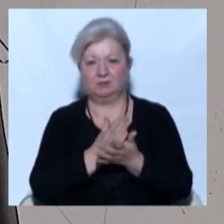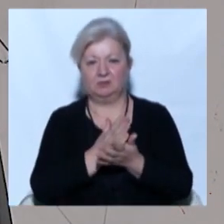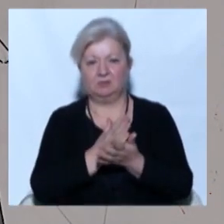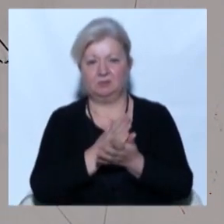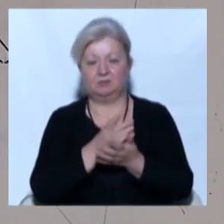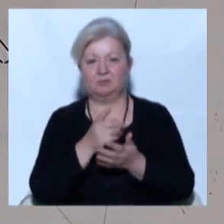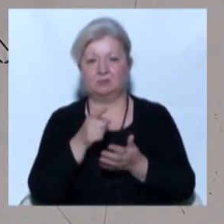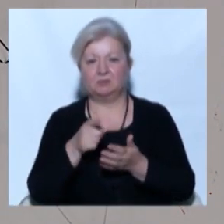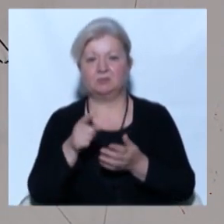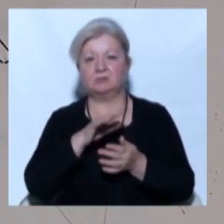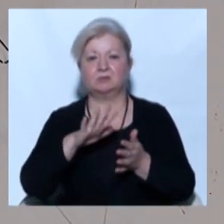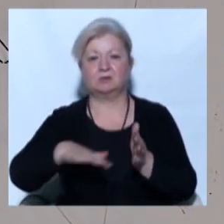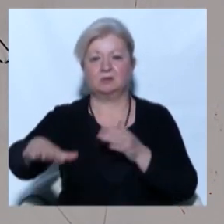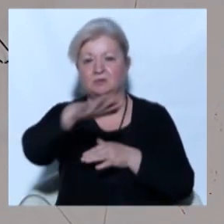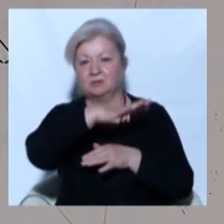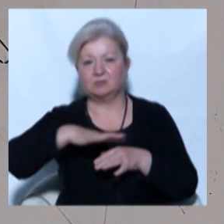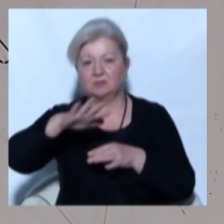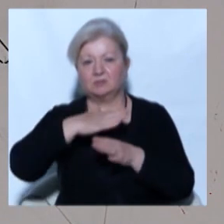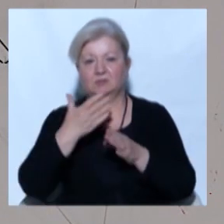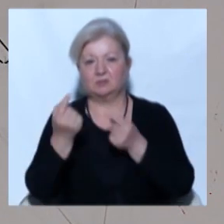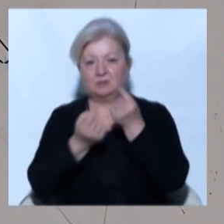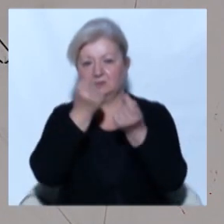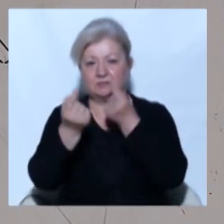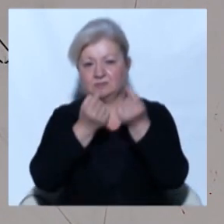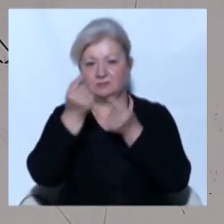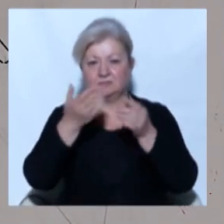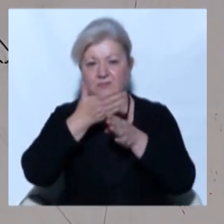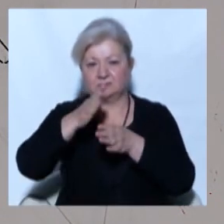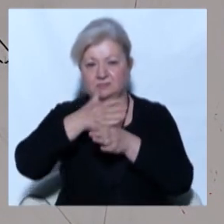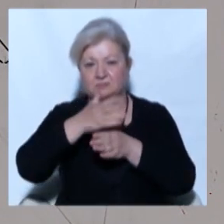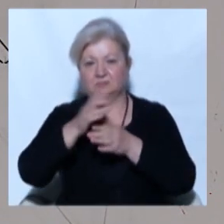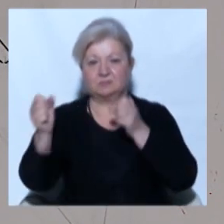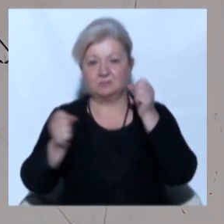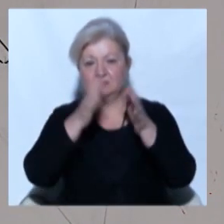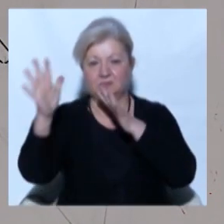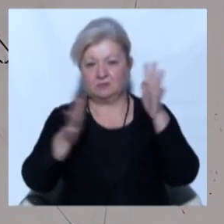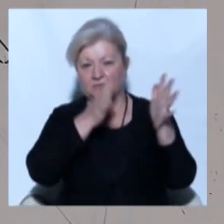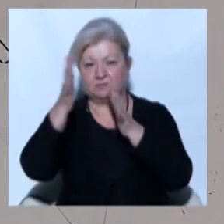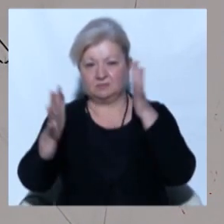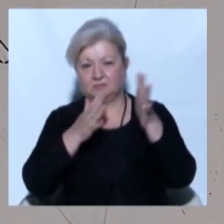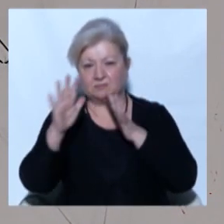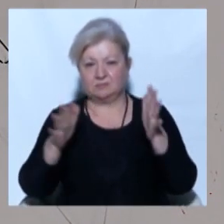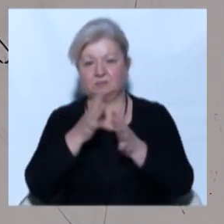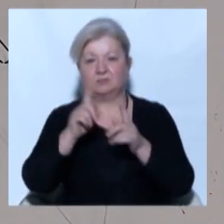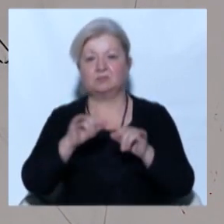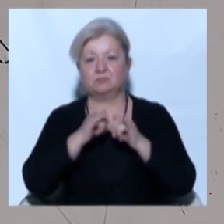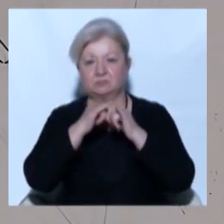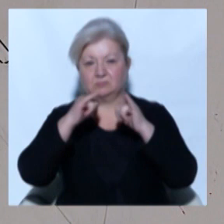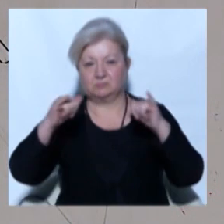არის გარემოს ნაწილაკების რხევითი მოძრაობა, რომელიც